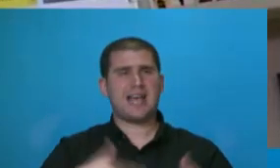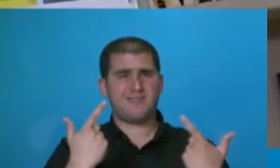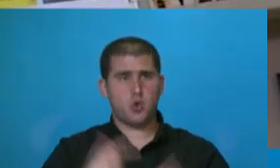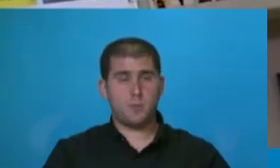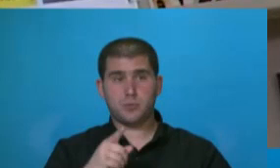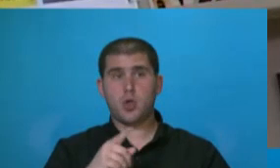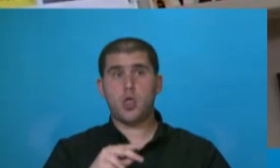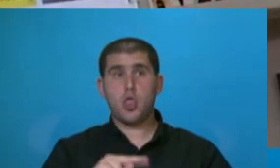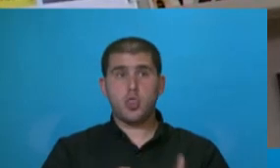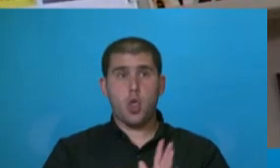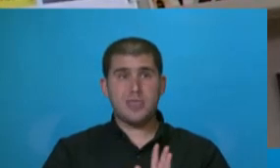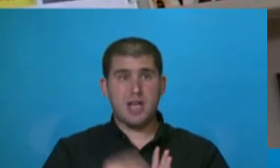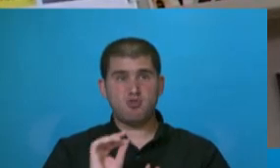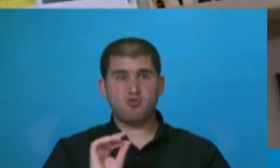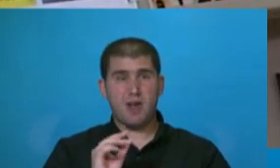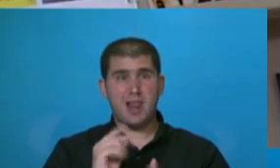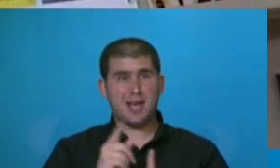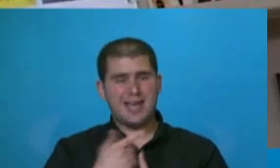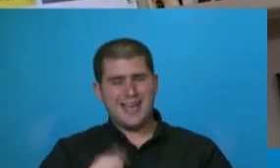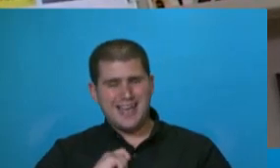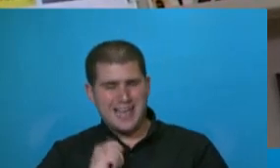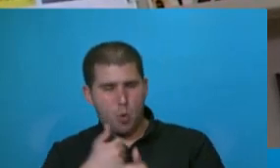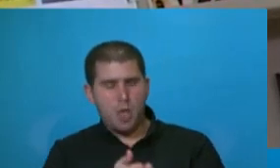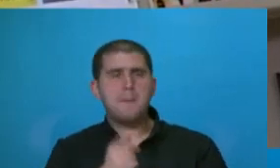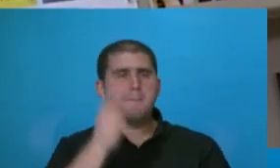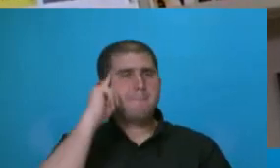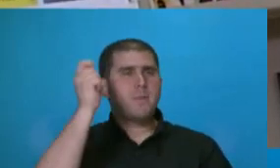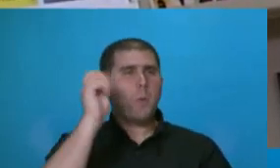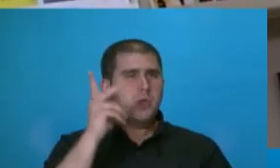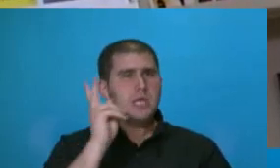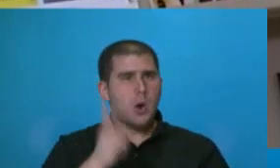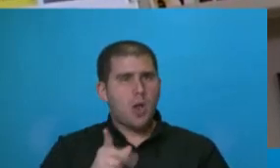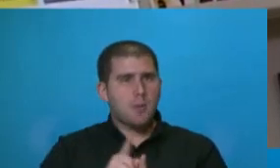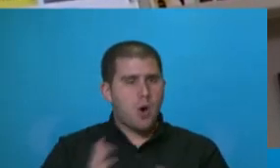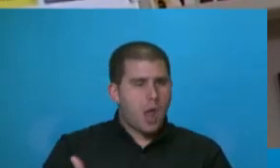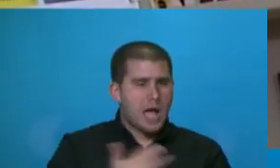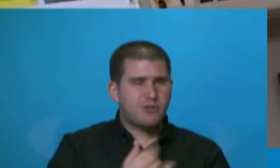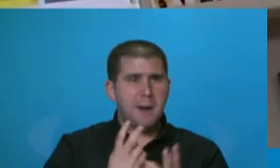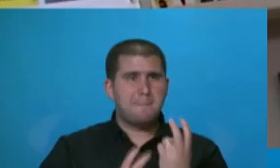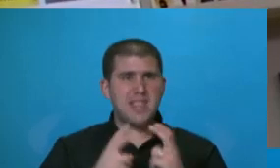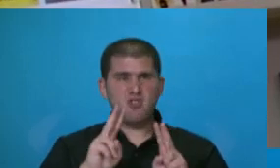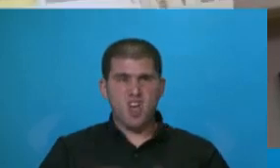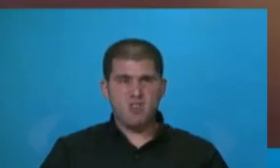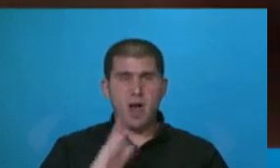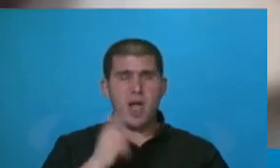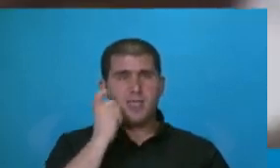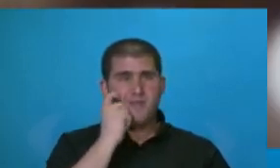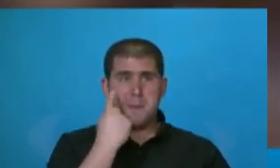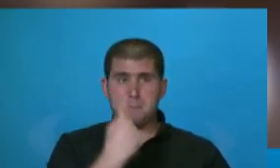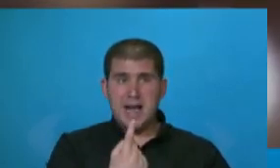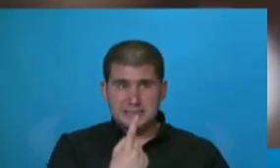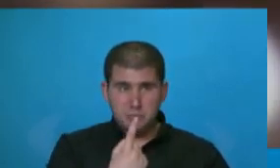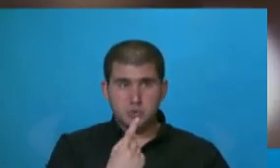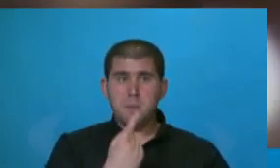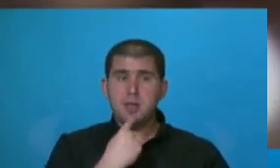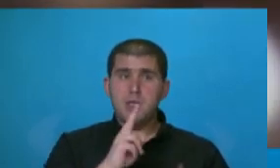תוכנת ריגול היא כל כך מתוחכמת שהיא יכולה גם לאסוף את כל המידע הקיים על הטלפון עצמו, זאת